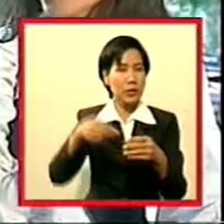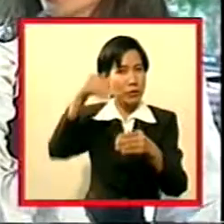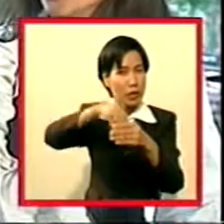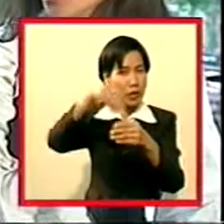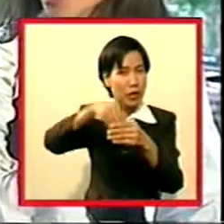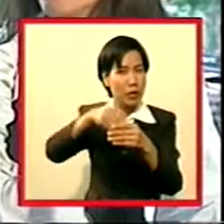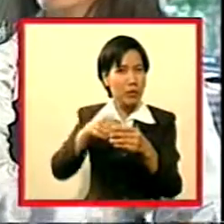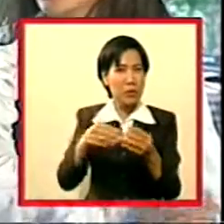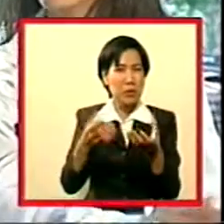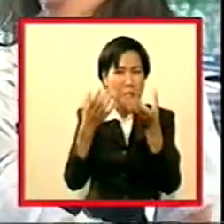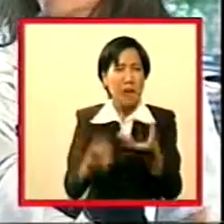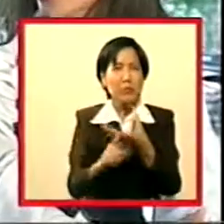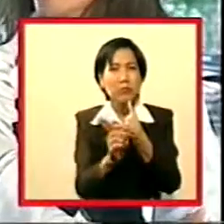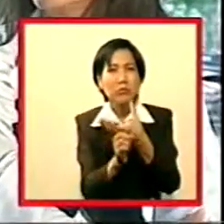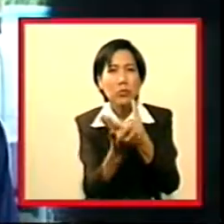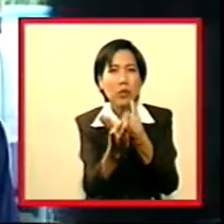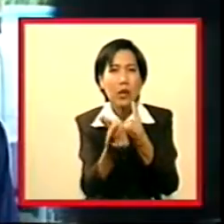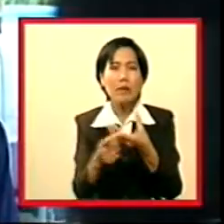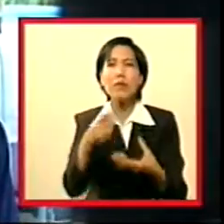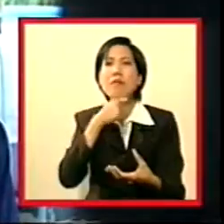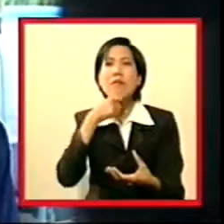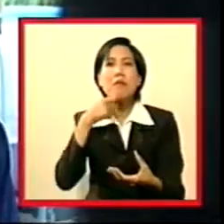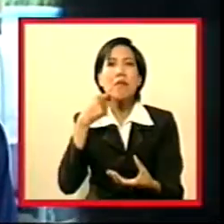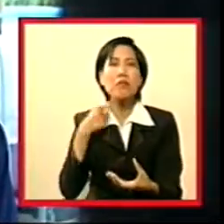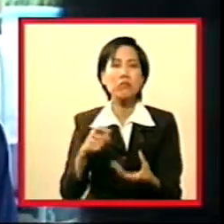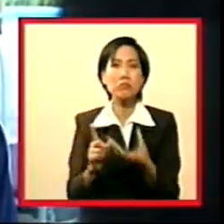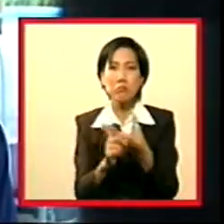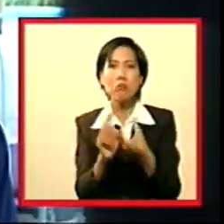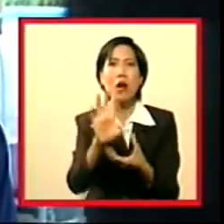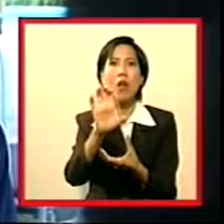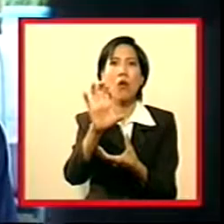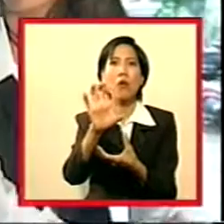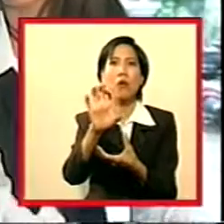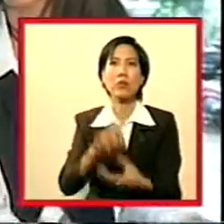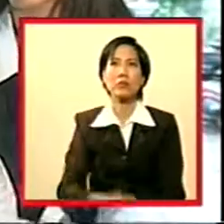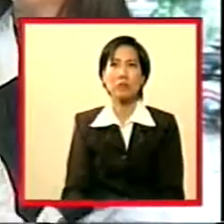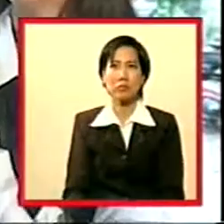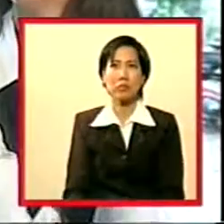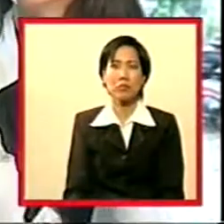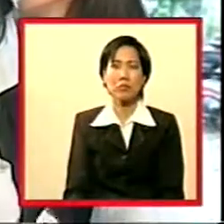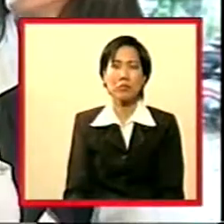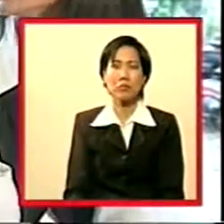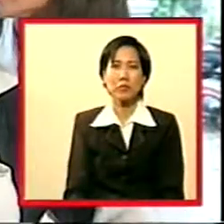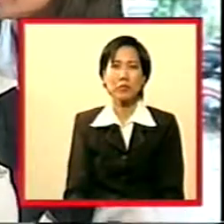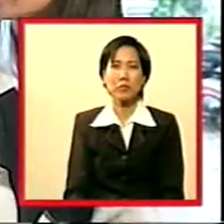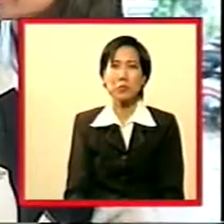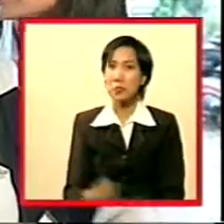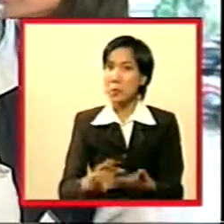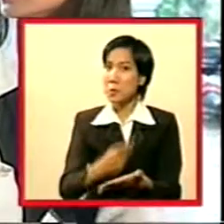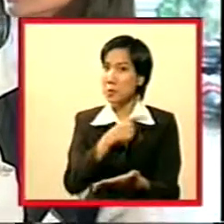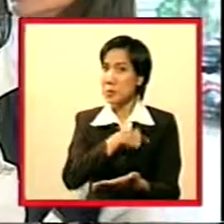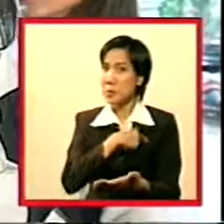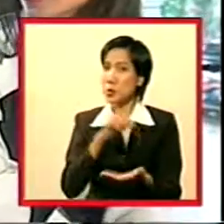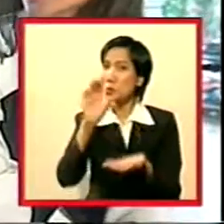ถุงแบบนี้นะคะประมาณกี่กิโลกรัมคะ ถ้าเป็นแห้งก็500กิโลกรัมค่ะ โอ้ แล้วถ้าจะถามถึงกำไร